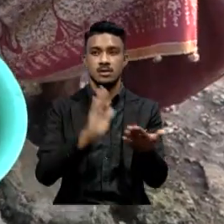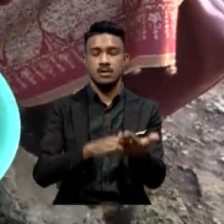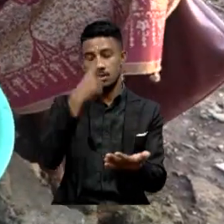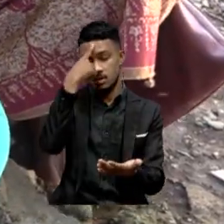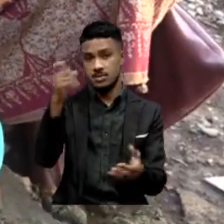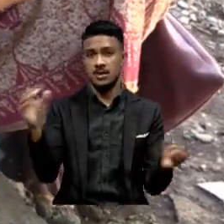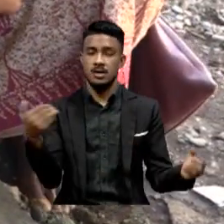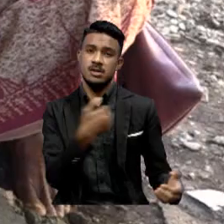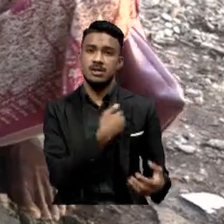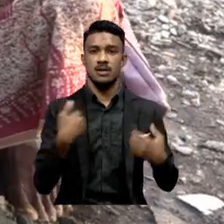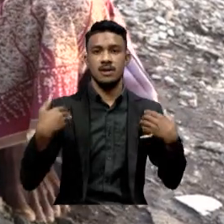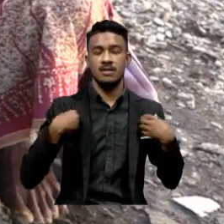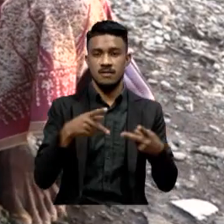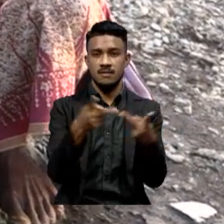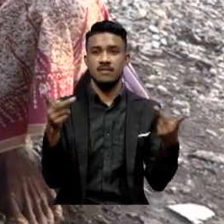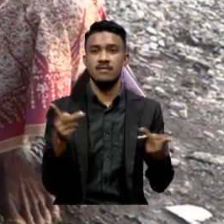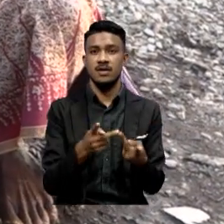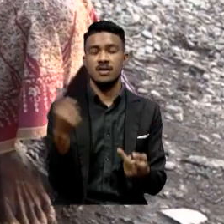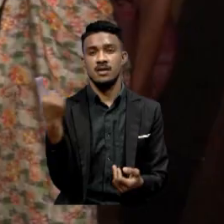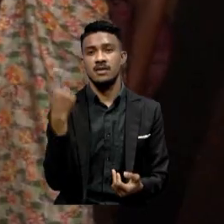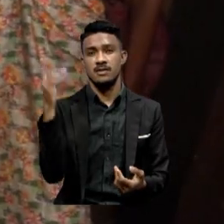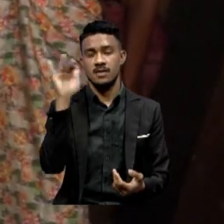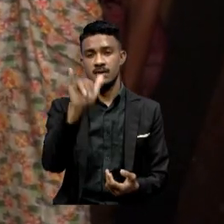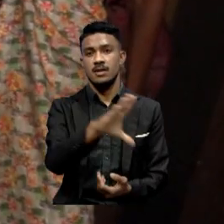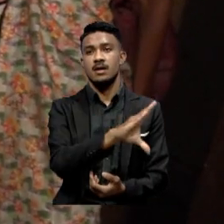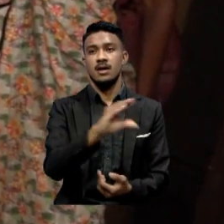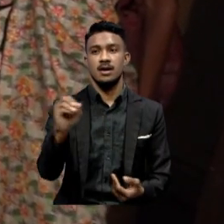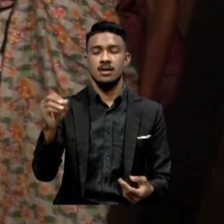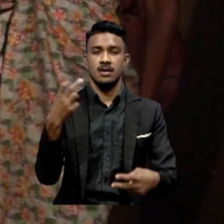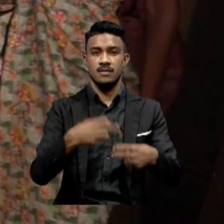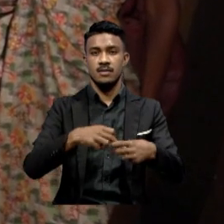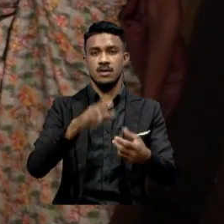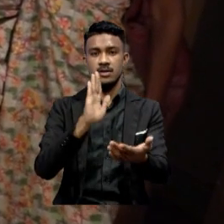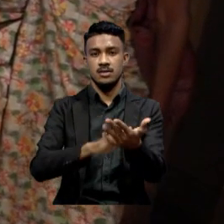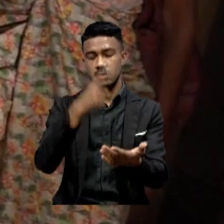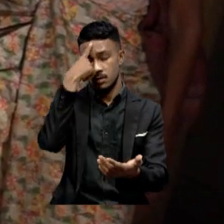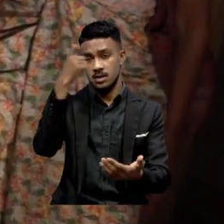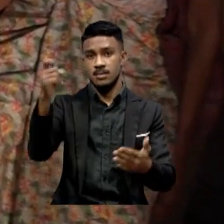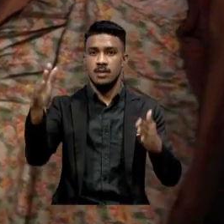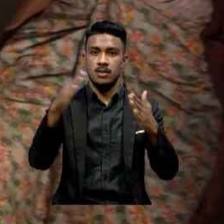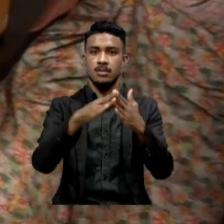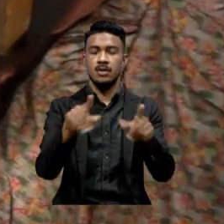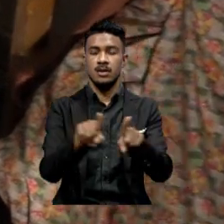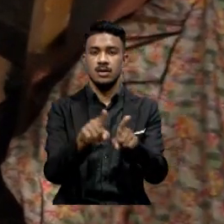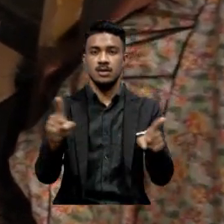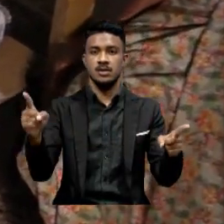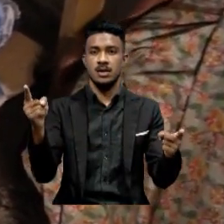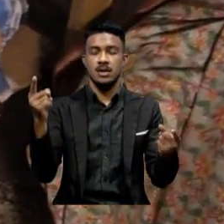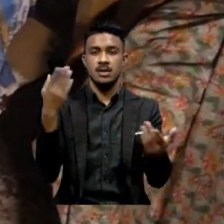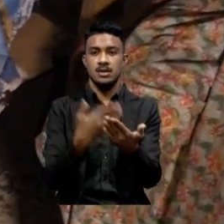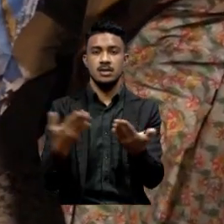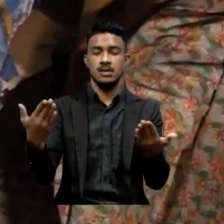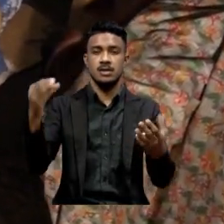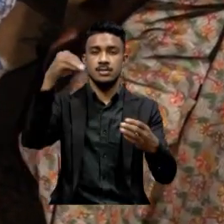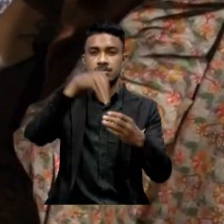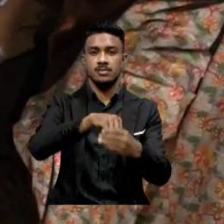em alternativa basira saimos preocupação parte escola tamba uma ne armazém escola e tinan hira kliuba